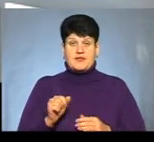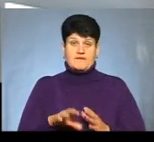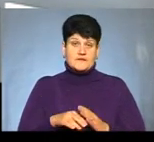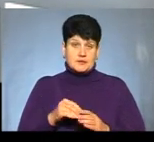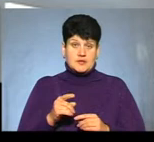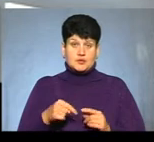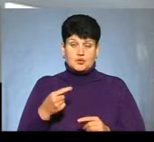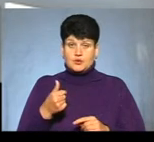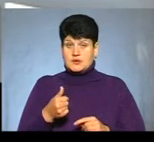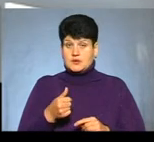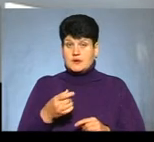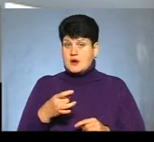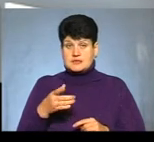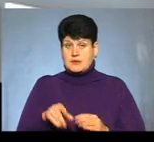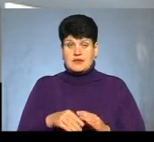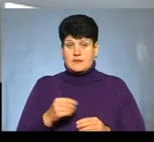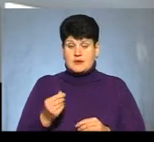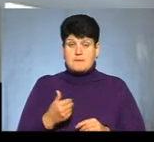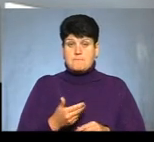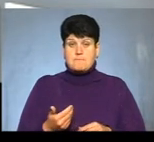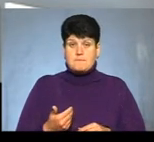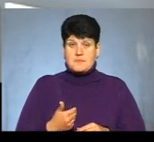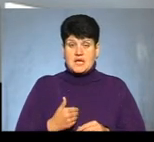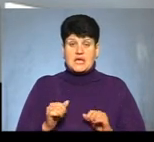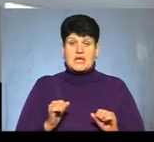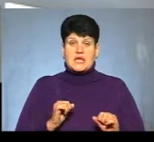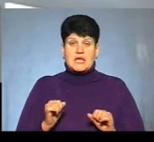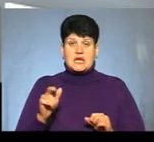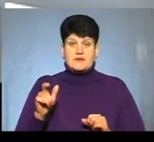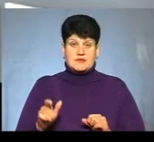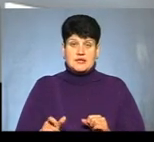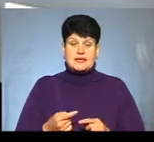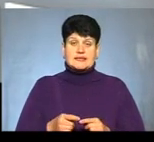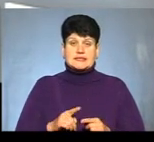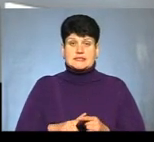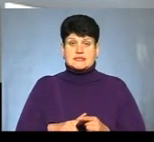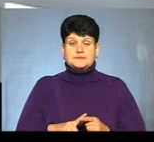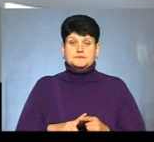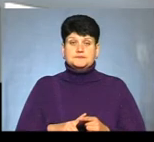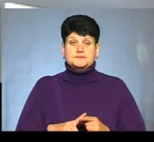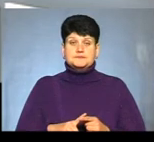час вибрали, на другий рік тебе не вибирають. Але це ми керівник –